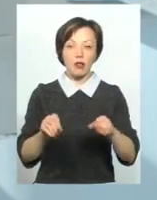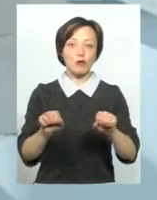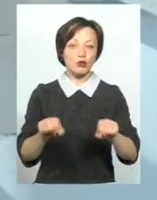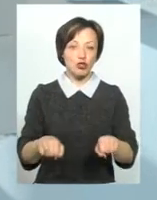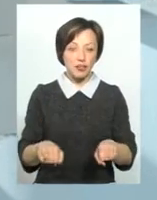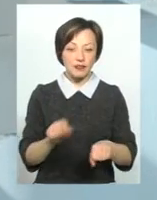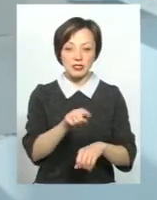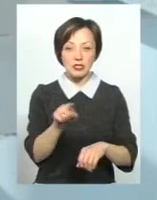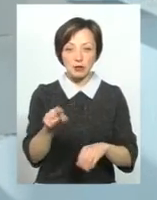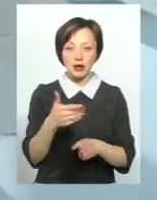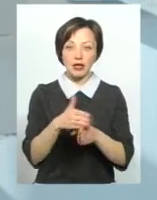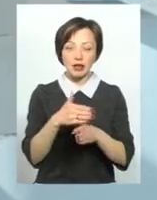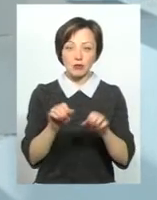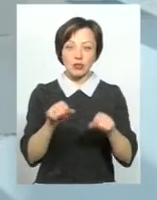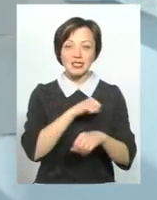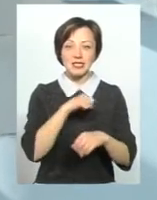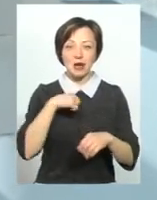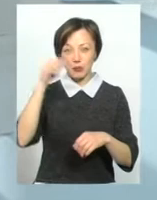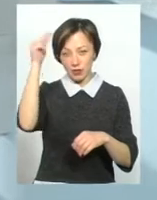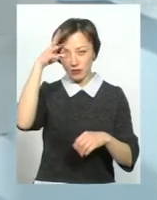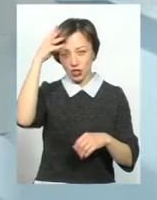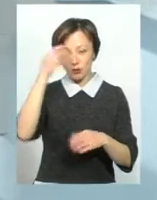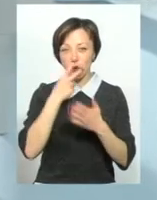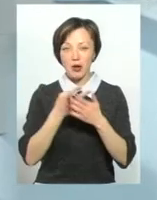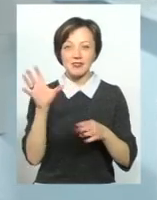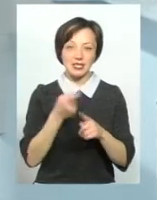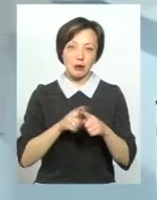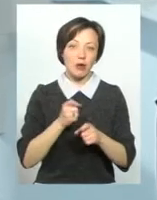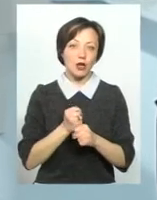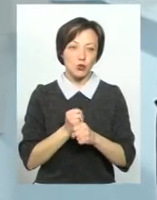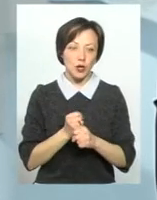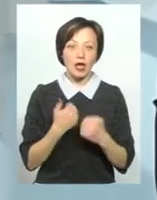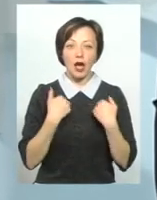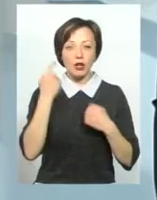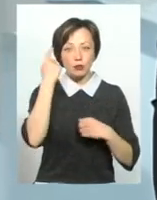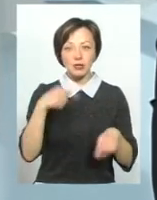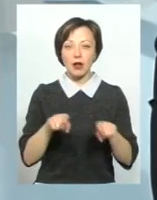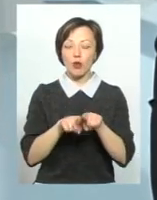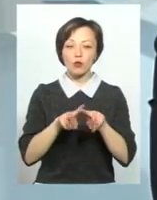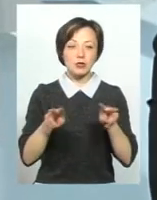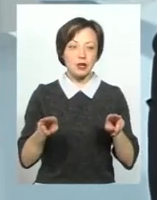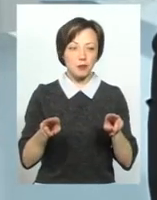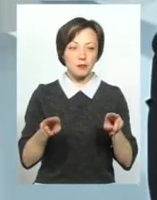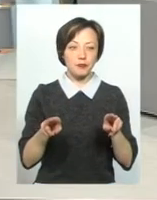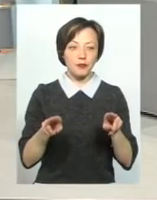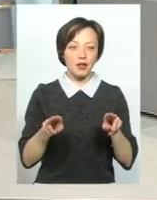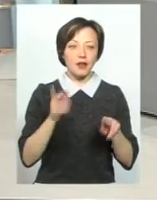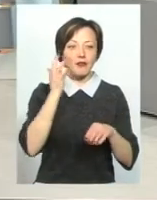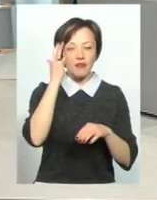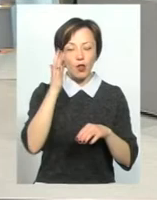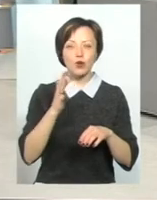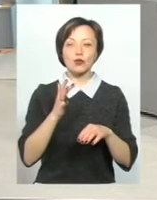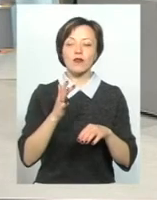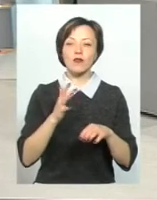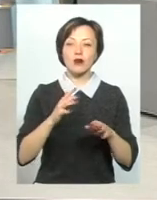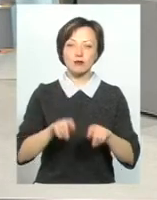їм кредит, щоб вони могли самі навчитися і побачити, що це все працює. Я думаю, таку саму філософію ми розгорнемо